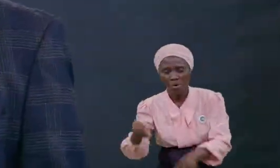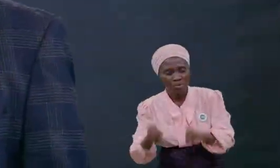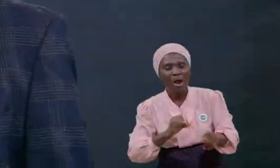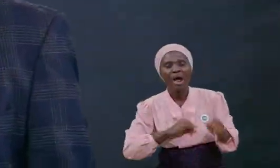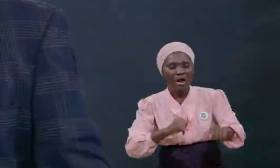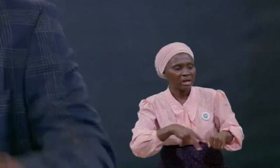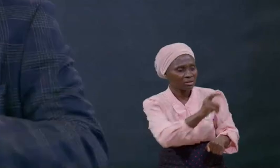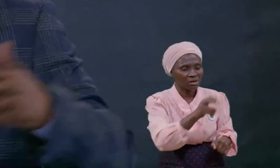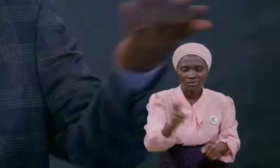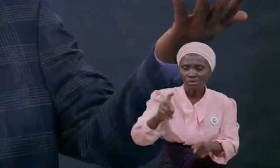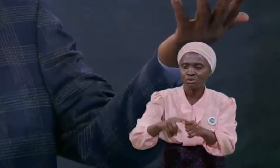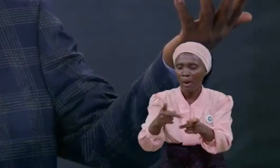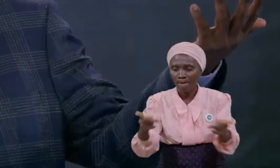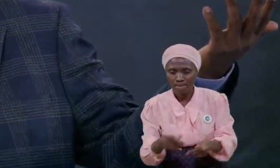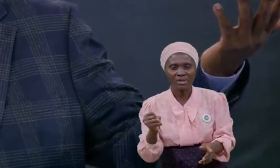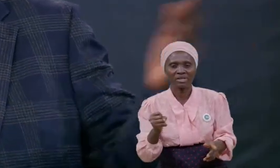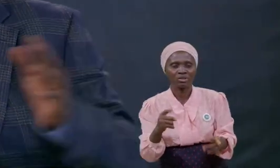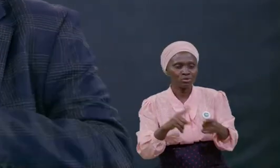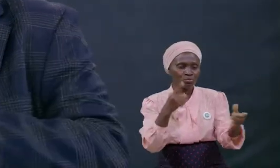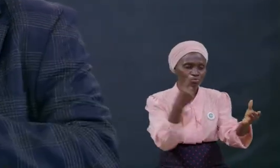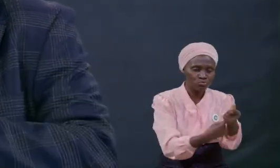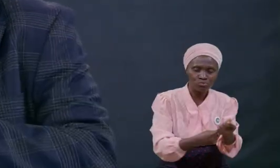autres n'étaient pas courageux pour aller.